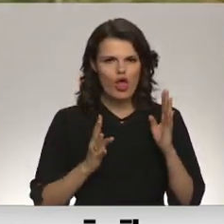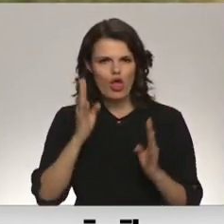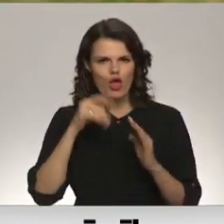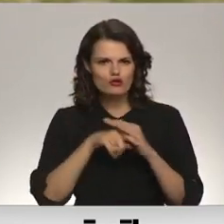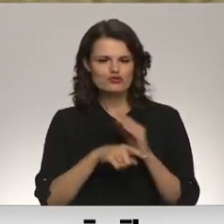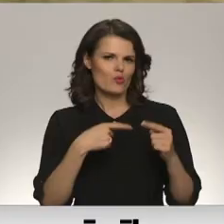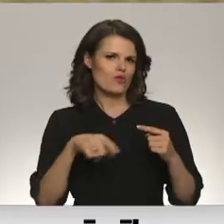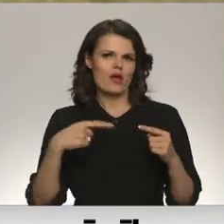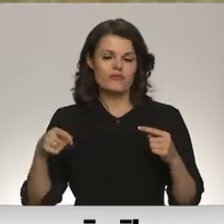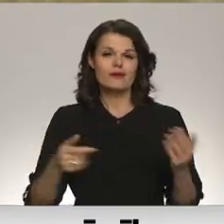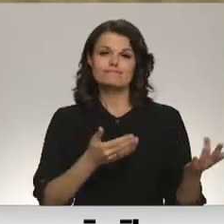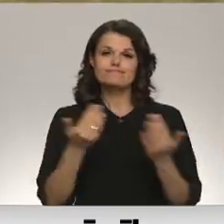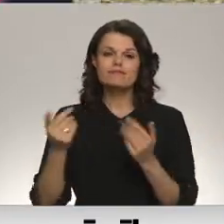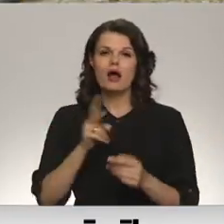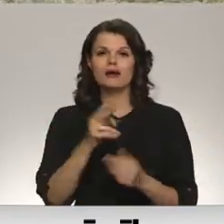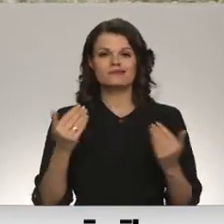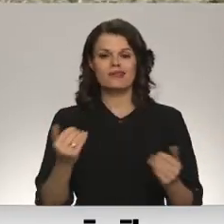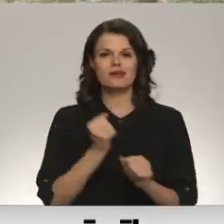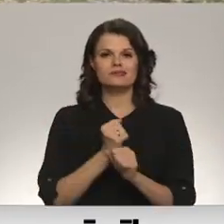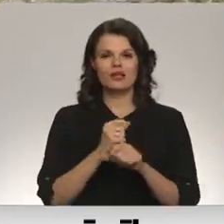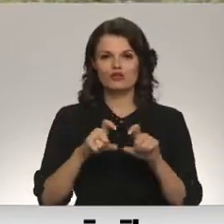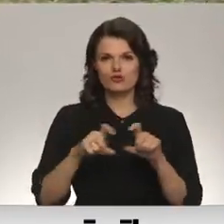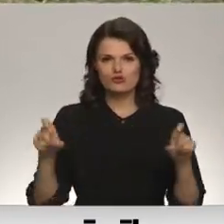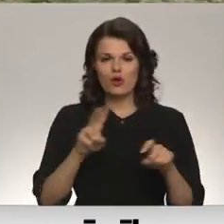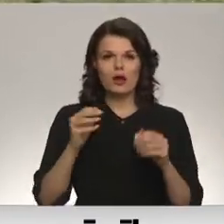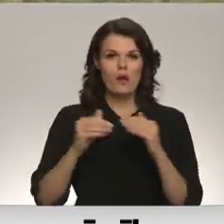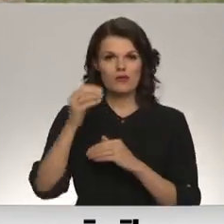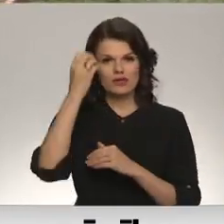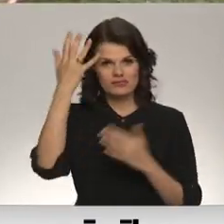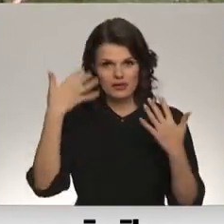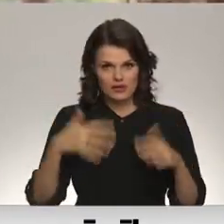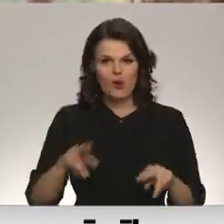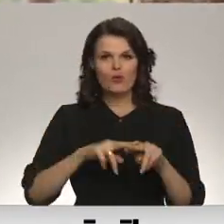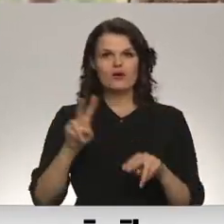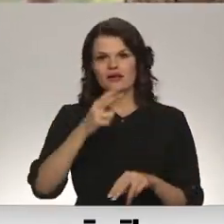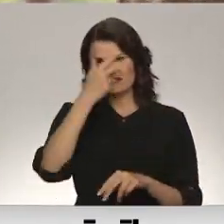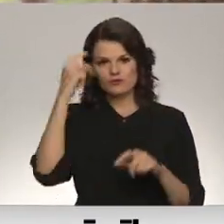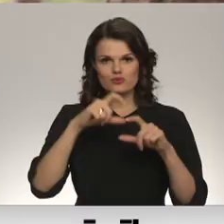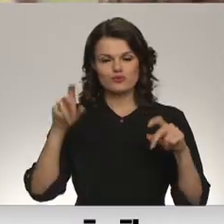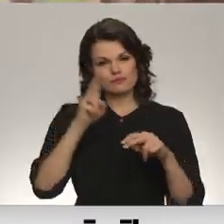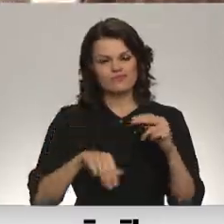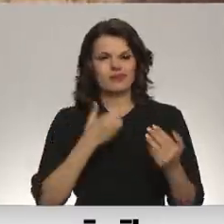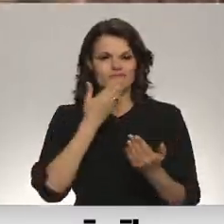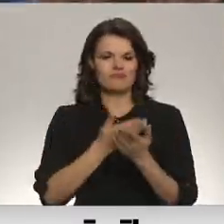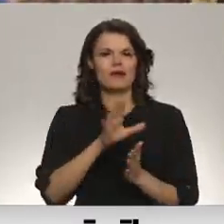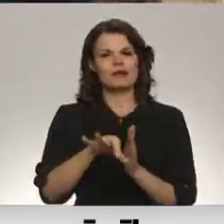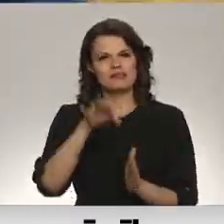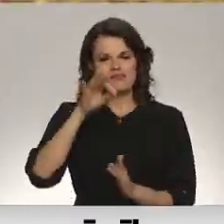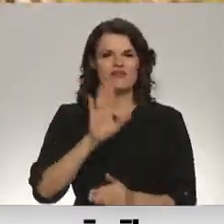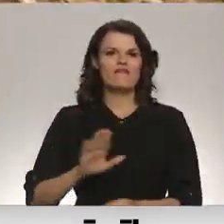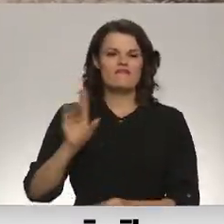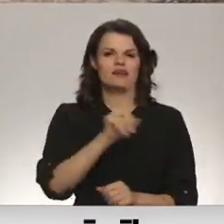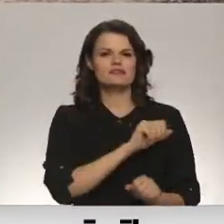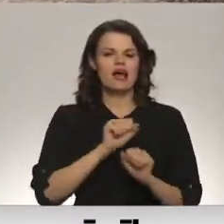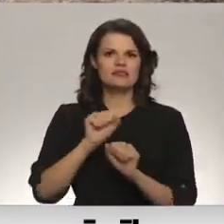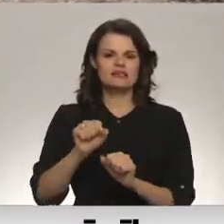centrs aicina arī esošos pedagogus, augstāko izglītību ieguvušos, kā arī vidusskolu absolventus izvēlēties valsts aizsardzības mācības